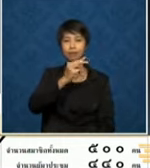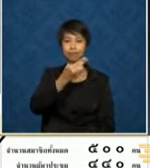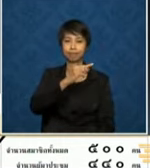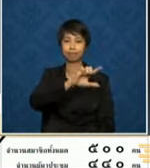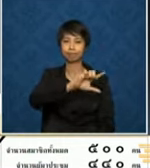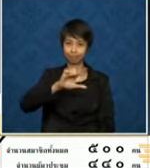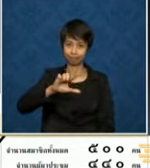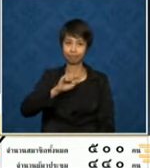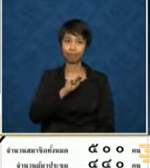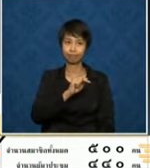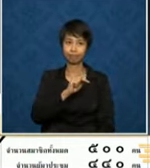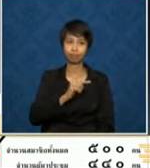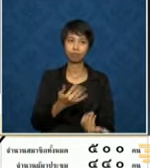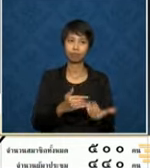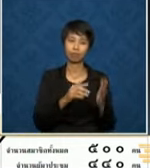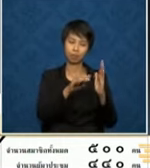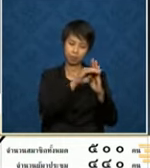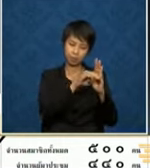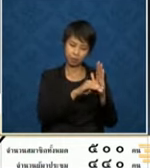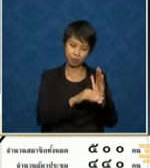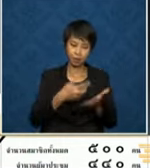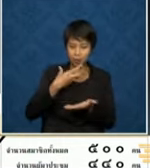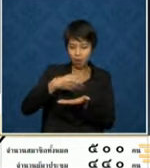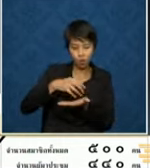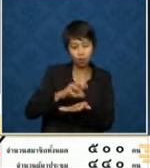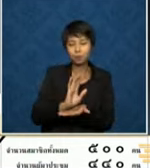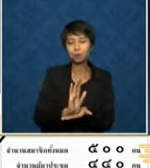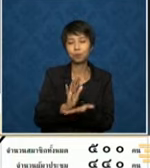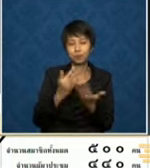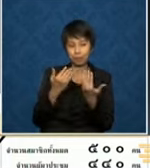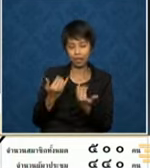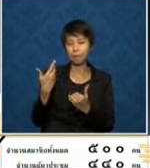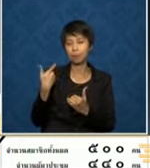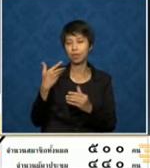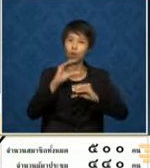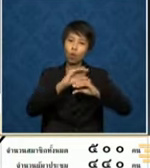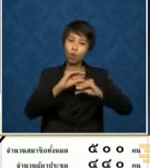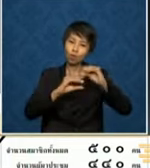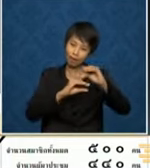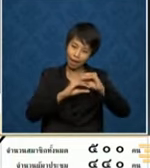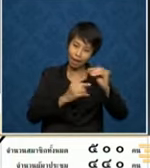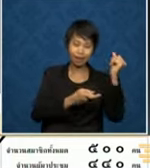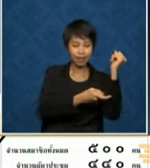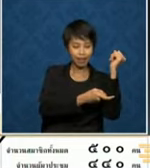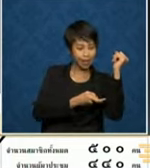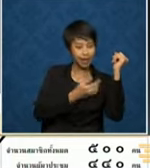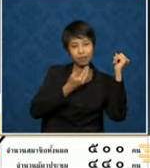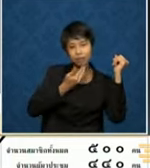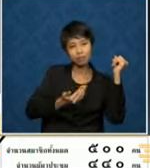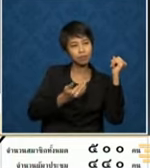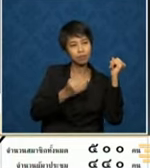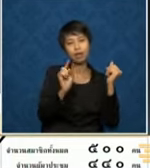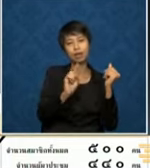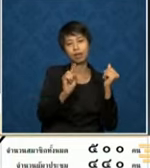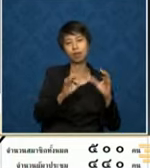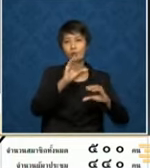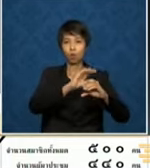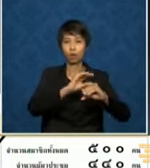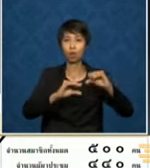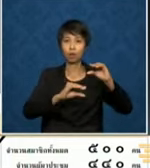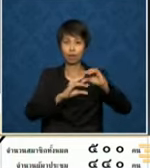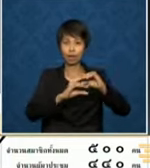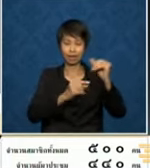นะครับซึ่งรายละเอียดไม่ขออนุญาตก้าวล่วงนะครับนอกจากนั้นก็ยังมีโครงการยางยั่งยืนยางยั่งยืนหมายความว่ามีโครงการ